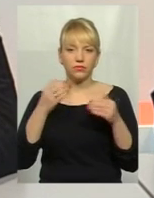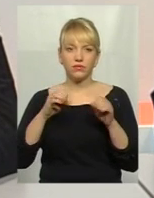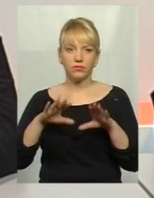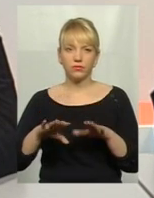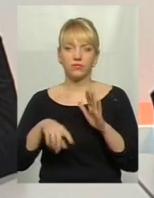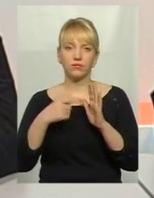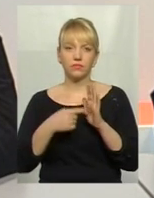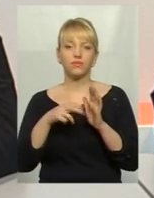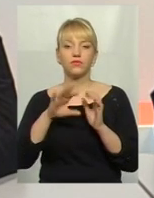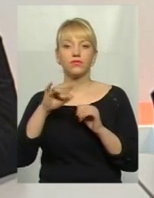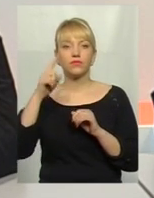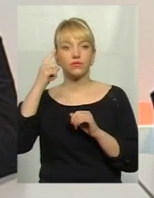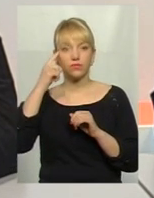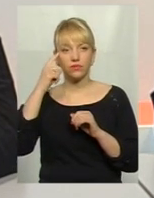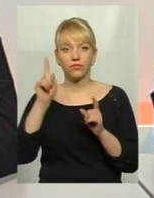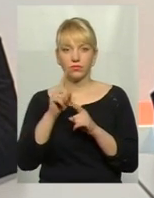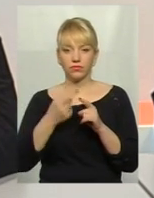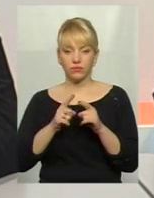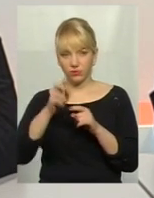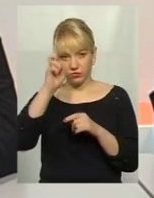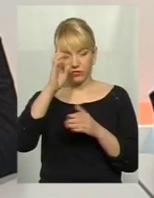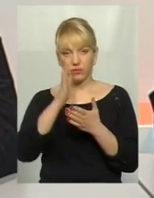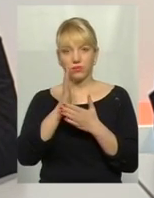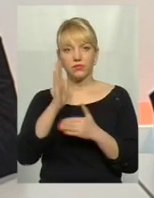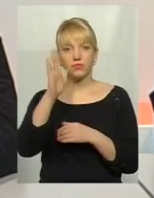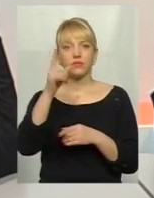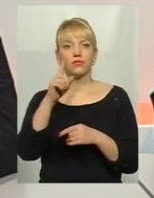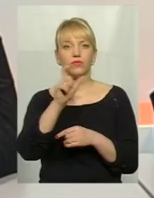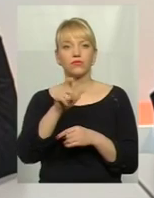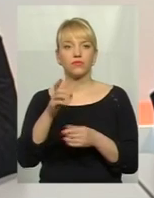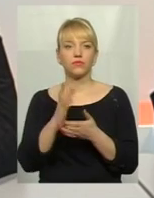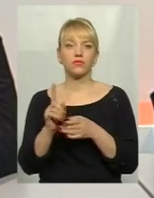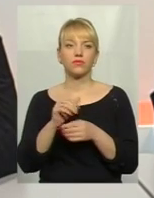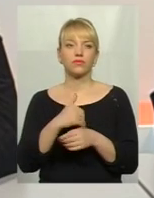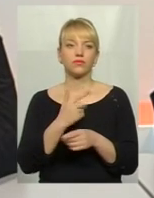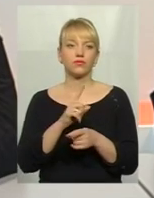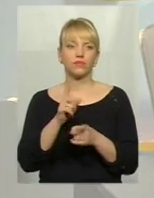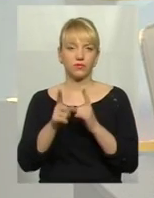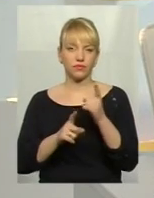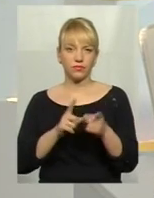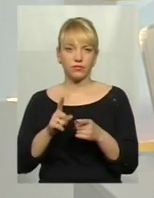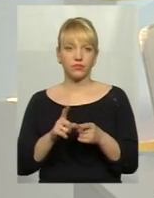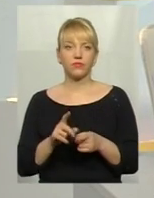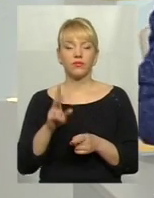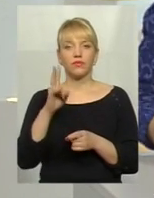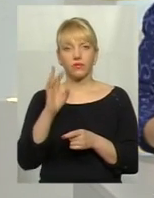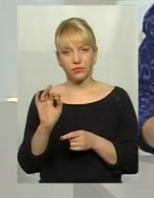то я думаю, що в цієї країні є майбутнє, тому що є люди, які хочуть щось змінити. Разом з